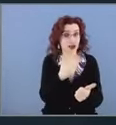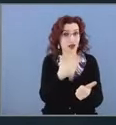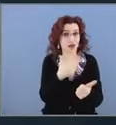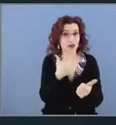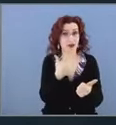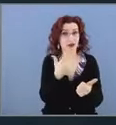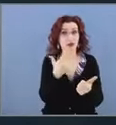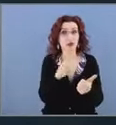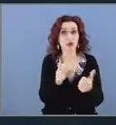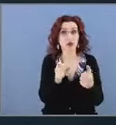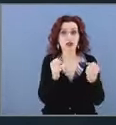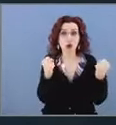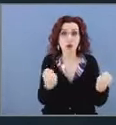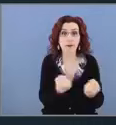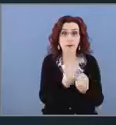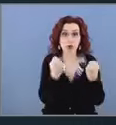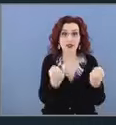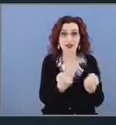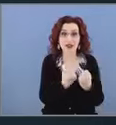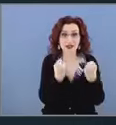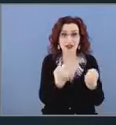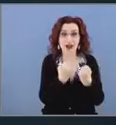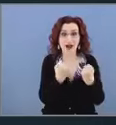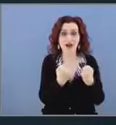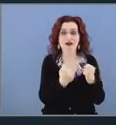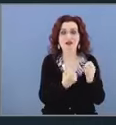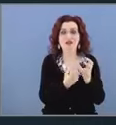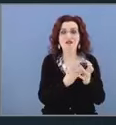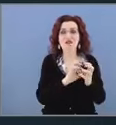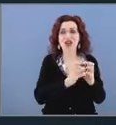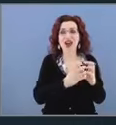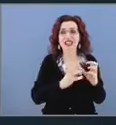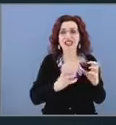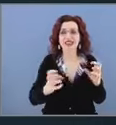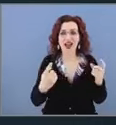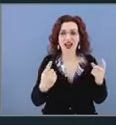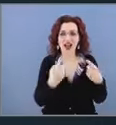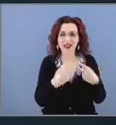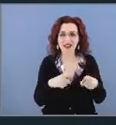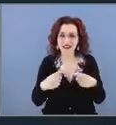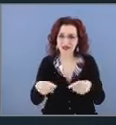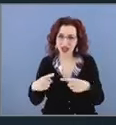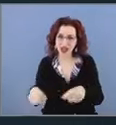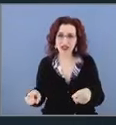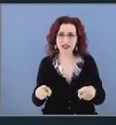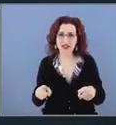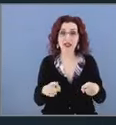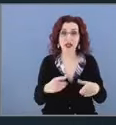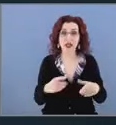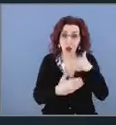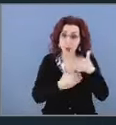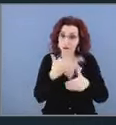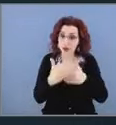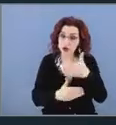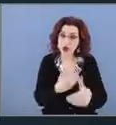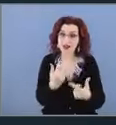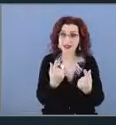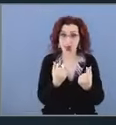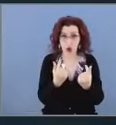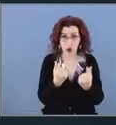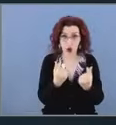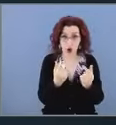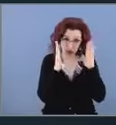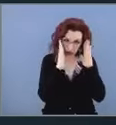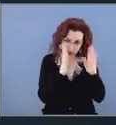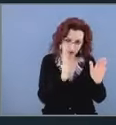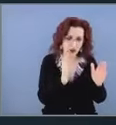varietà, nuove cultivar, nuovi processi agronomici che vadano in questa linea, sia nella loro